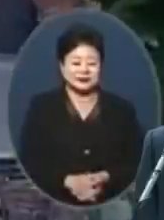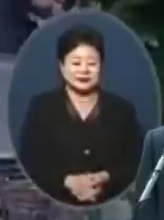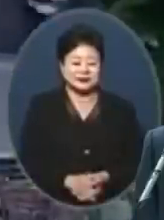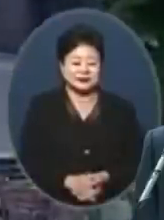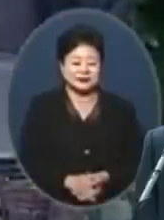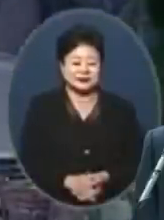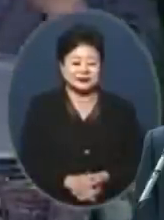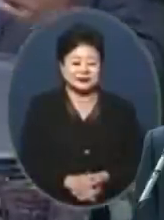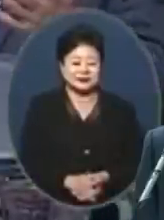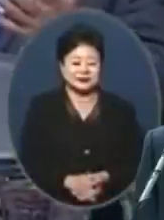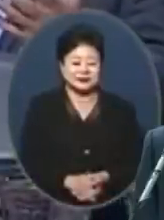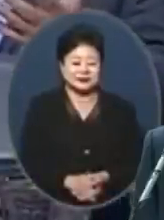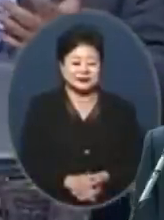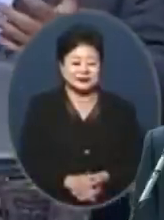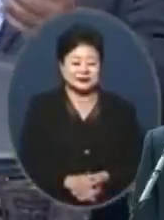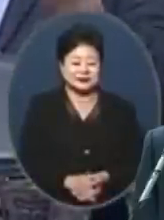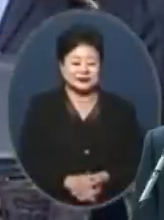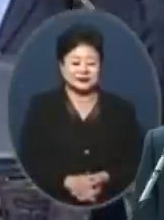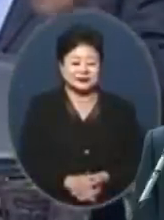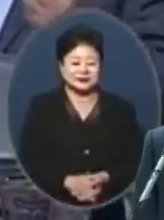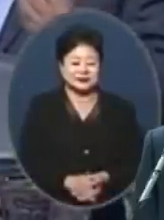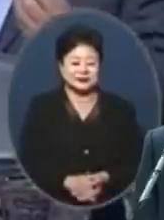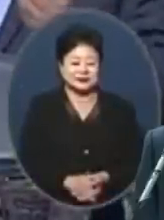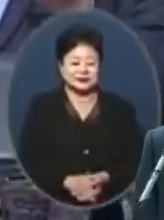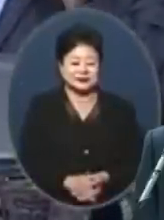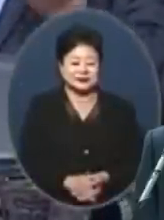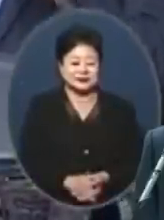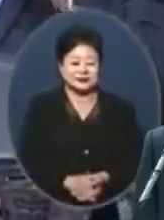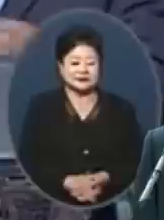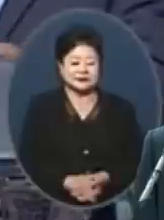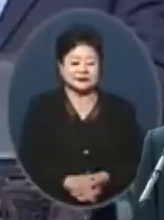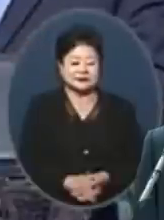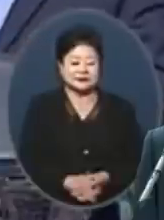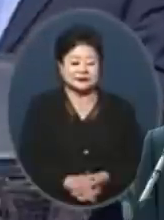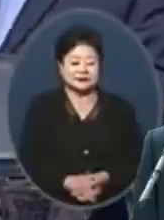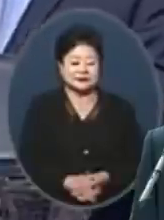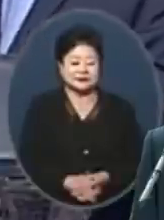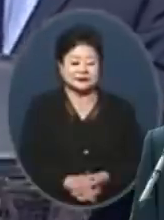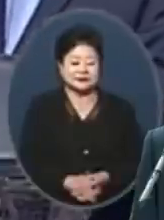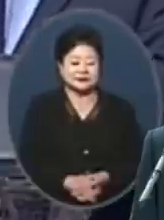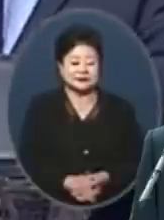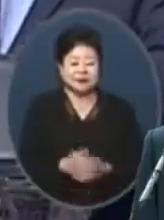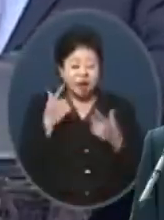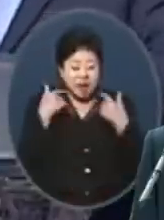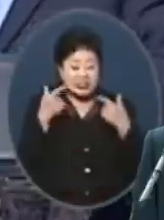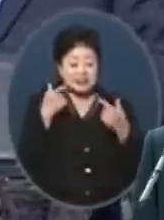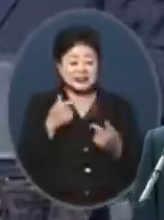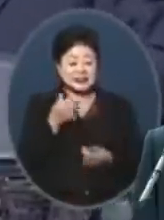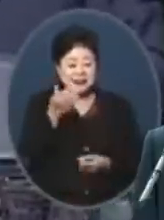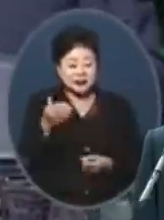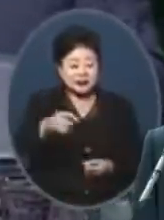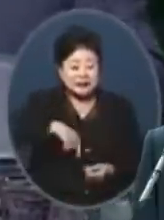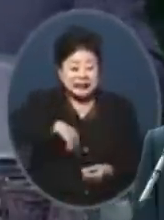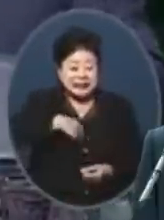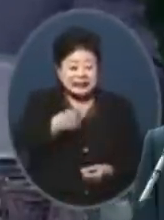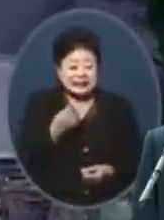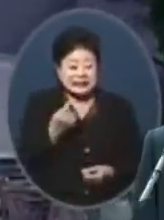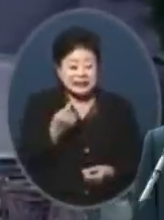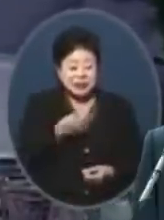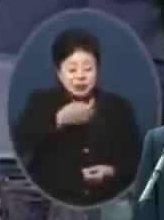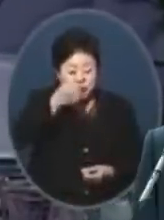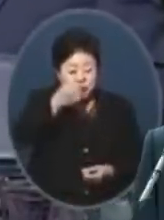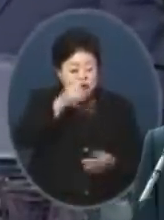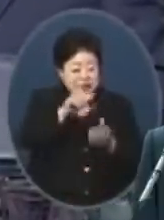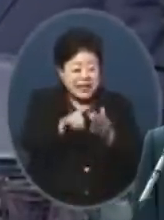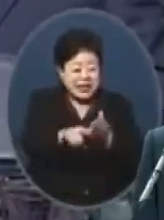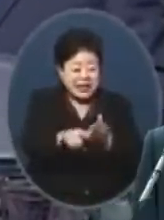tongues and that you'll be full of the Holy Spirit. And one moment that will happen. 언제든지 여러분 자신을 꿈꿀